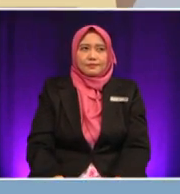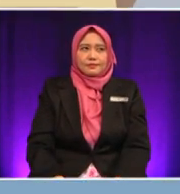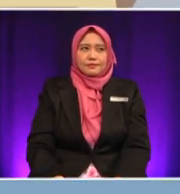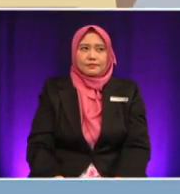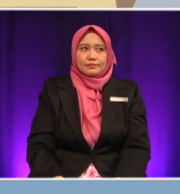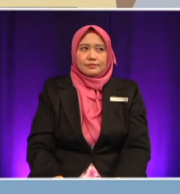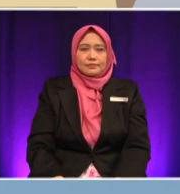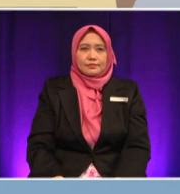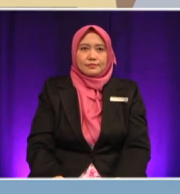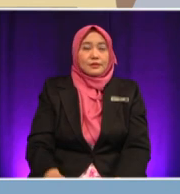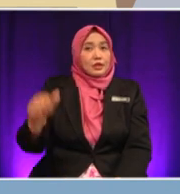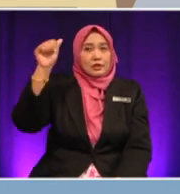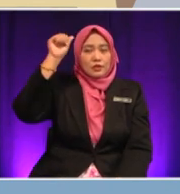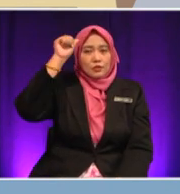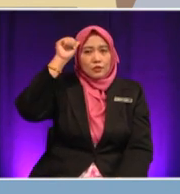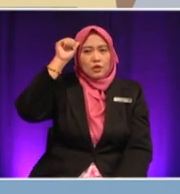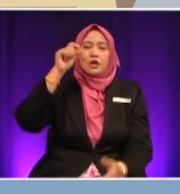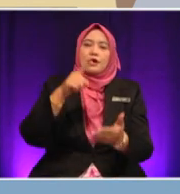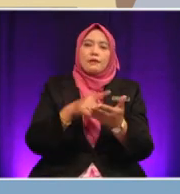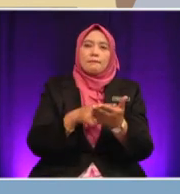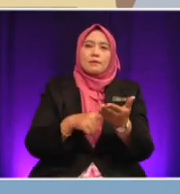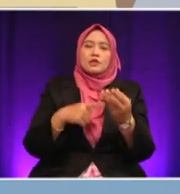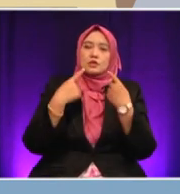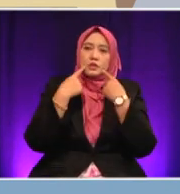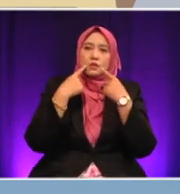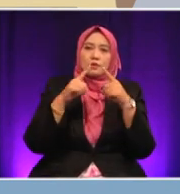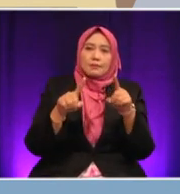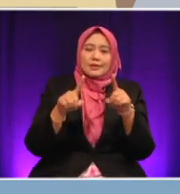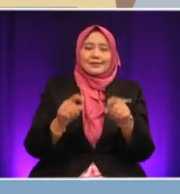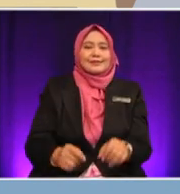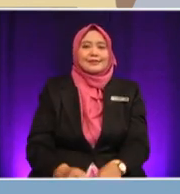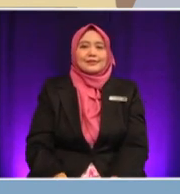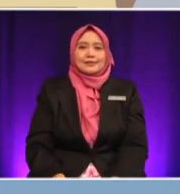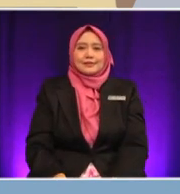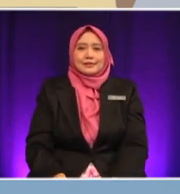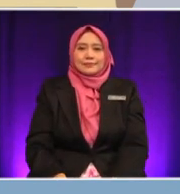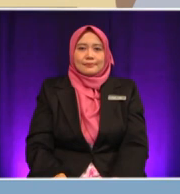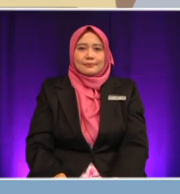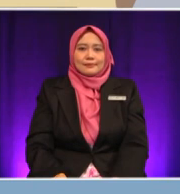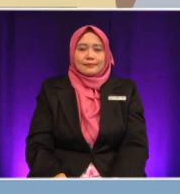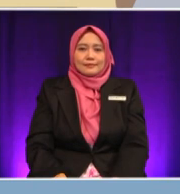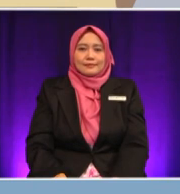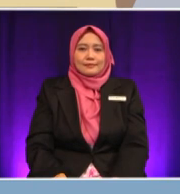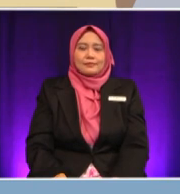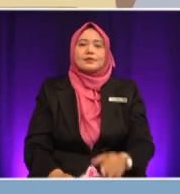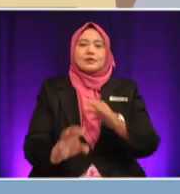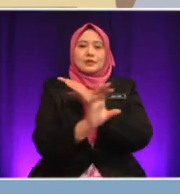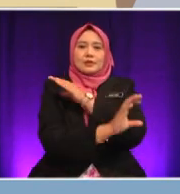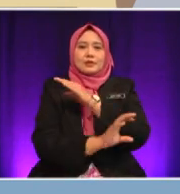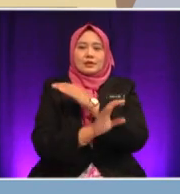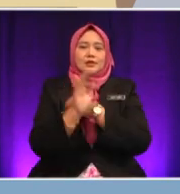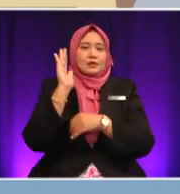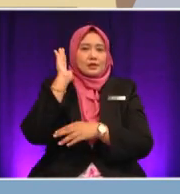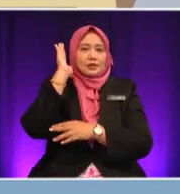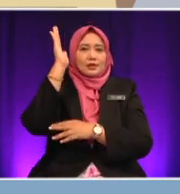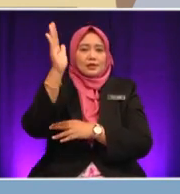jawaban anda macam mana satu implikasi jinayah tersebut kepada negara negara akan mengalami